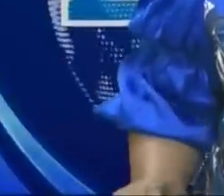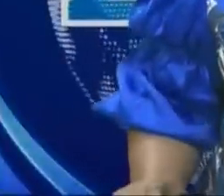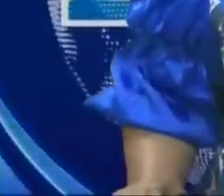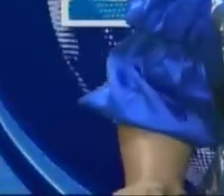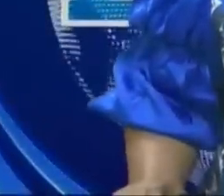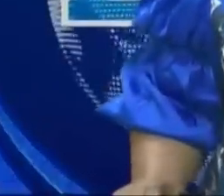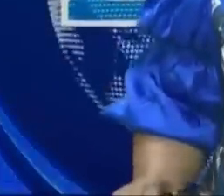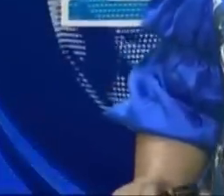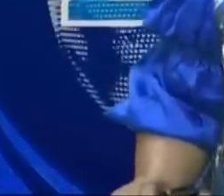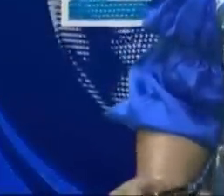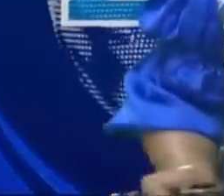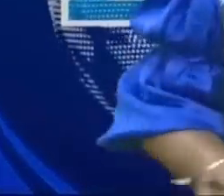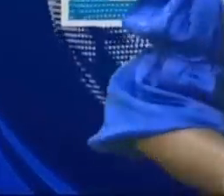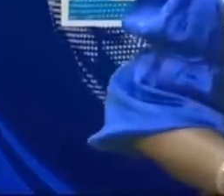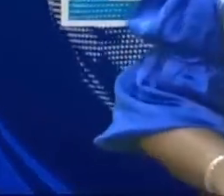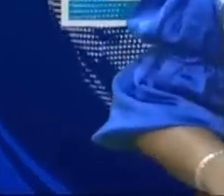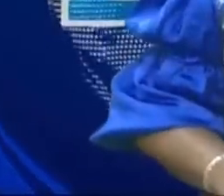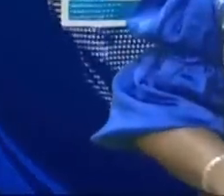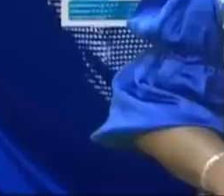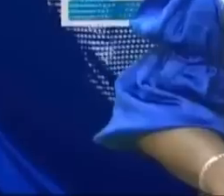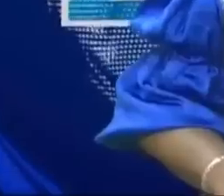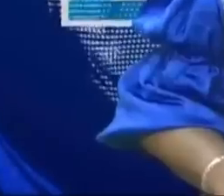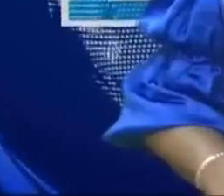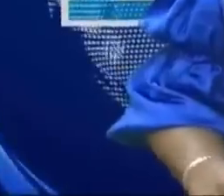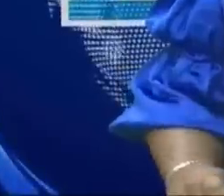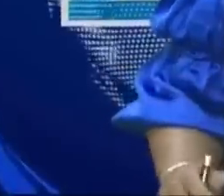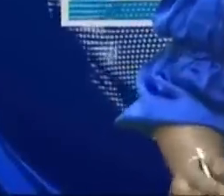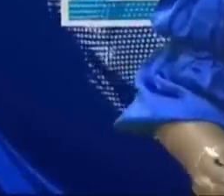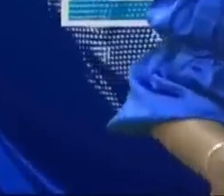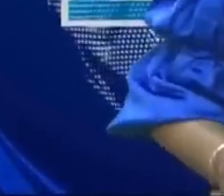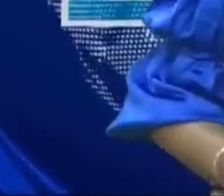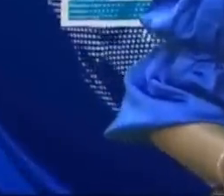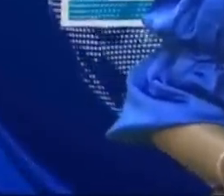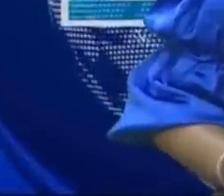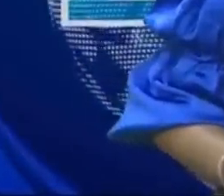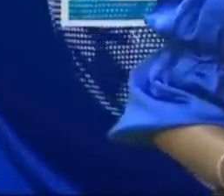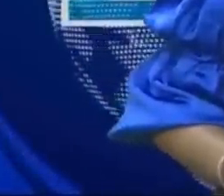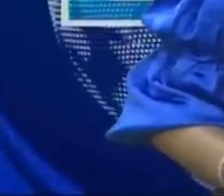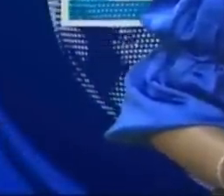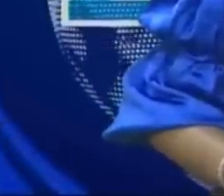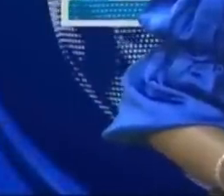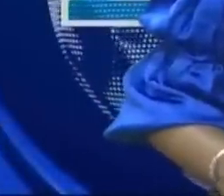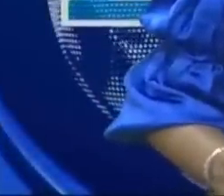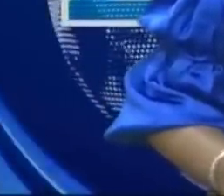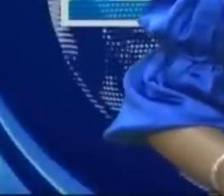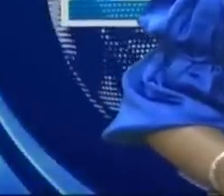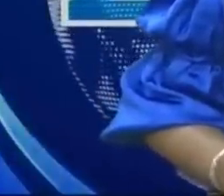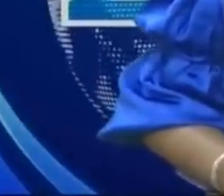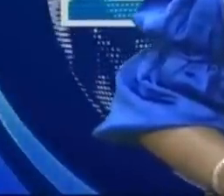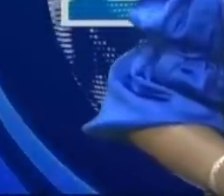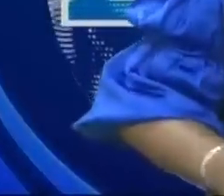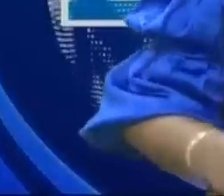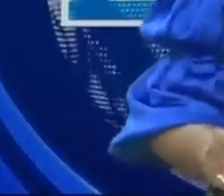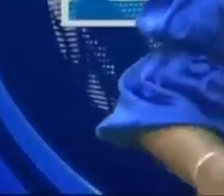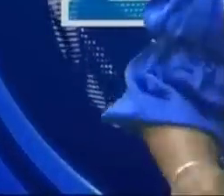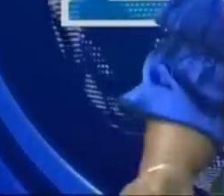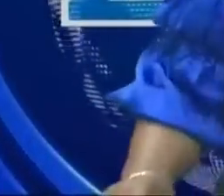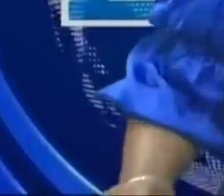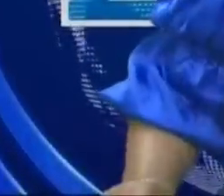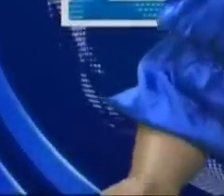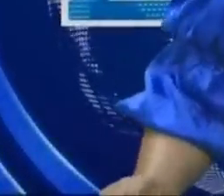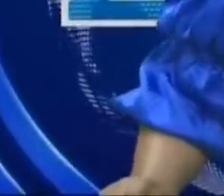RTNC. L'actualité continue sur nos antennes retrouvées à 23h. Eurydice Kitutu Modiri Zinkionda, moi je vous reviens